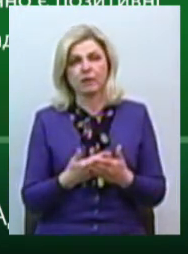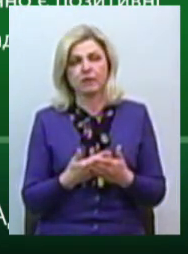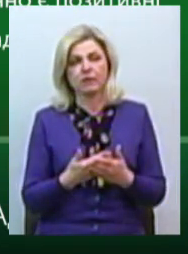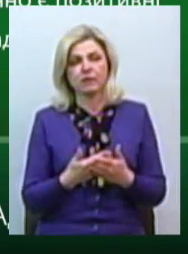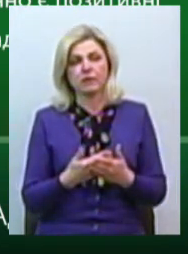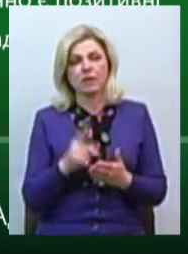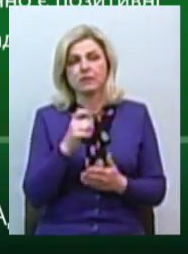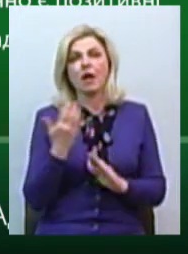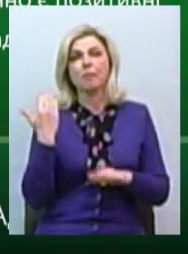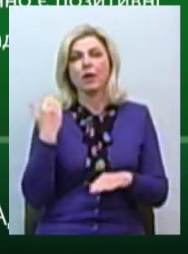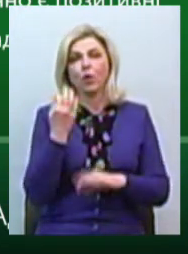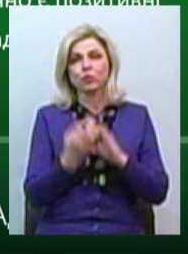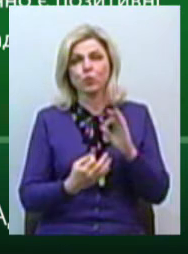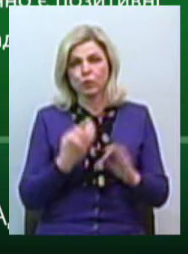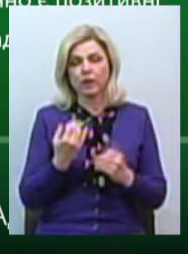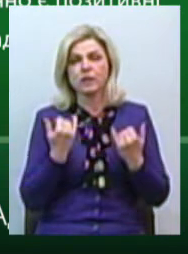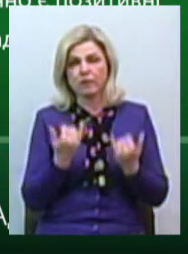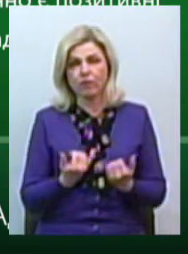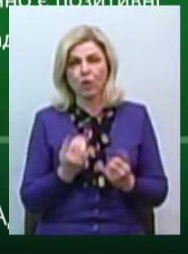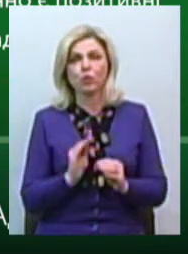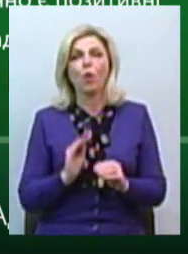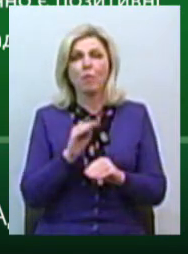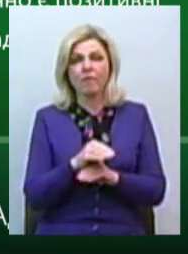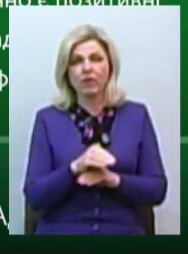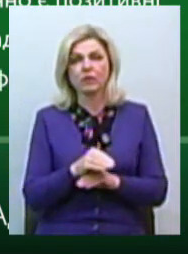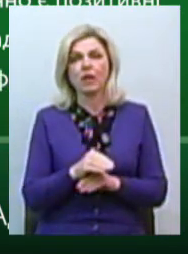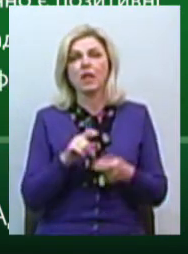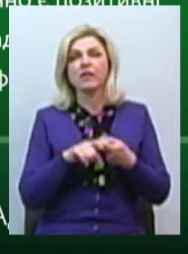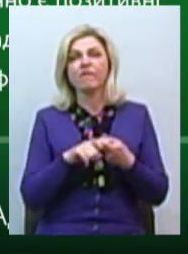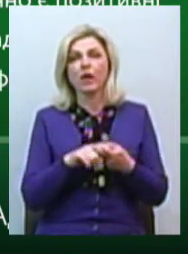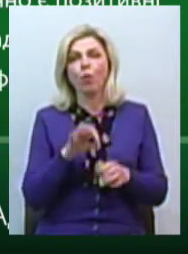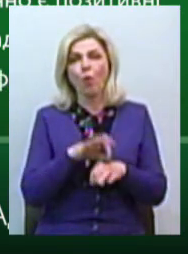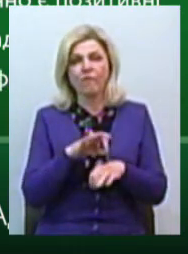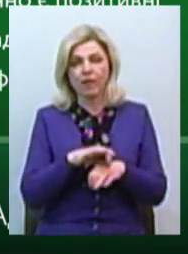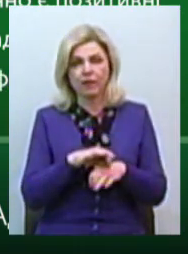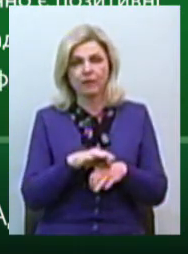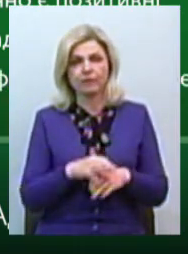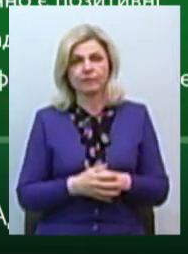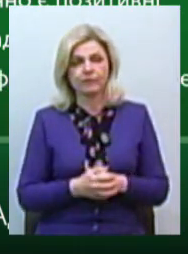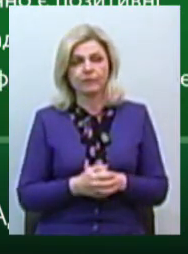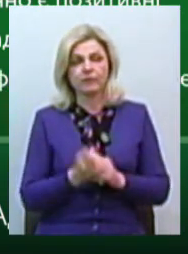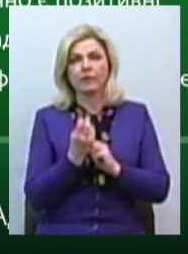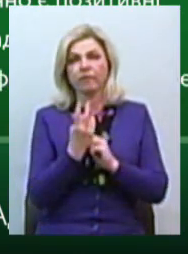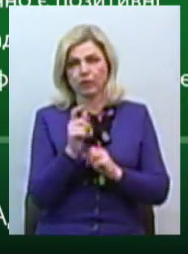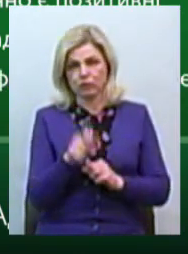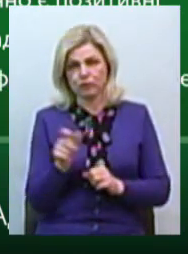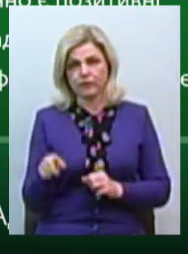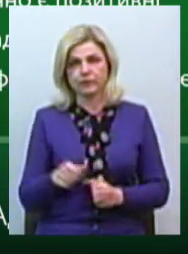прошлі сутки на сьогоднішній день у нас додавилося інфікованих 12